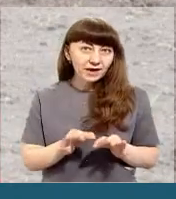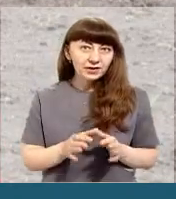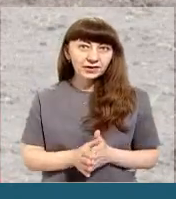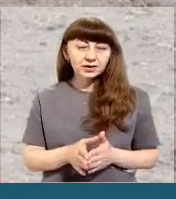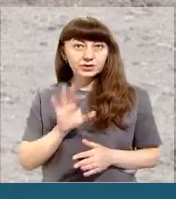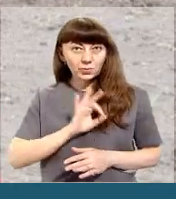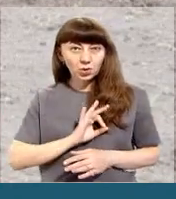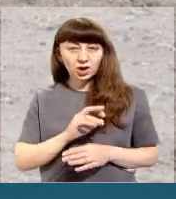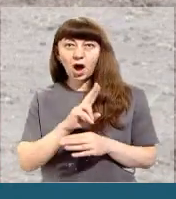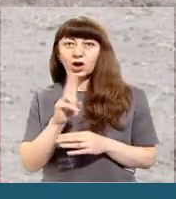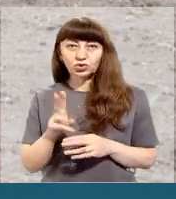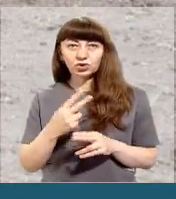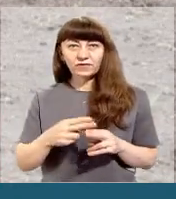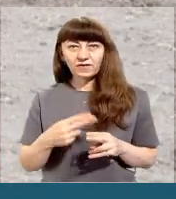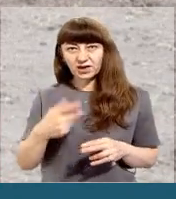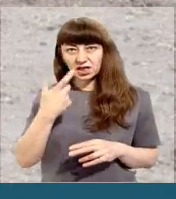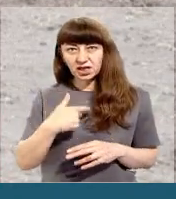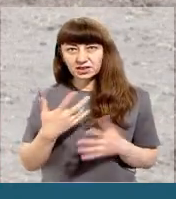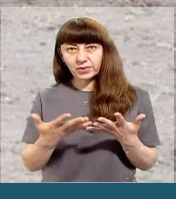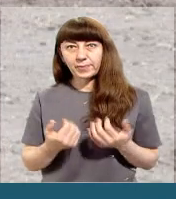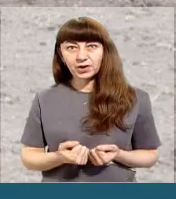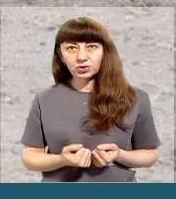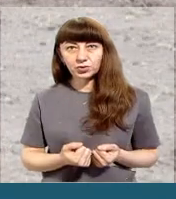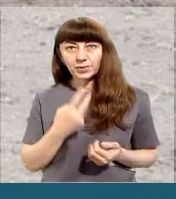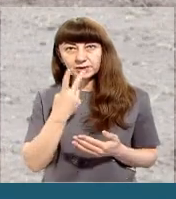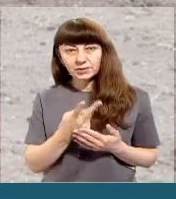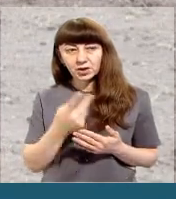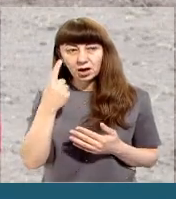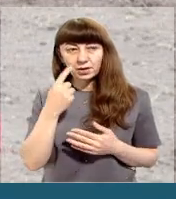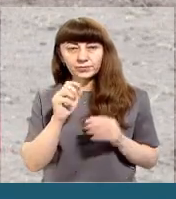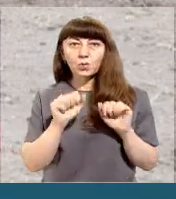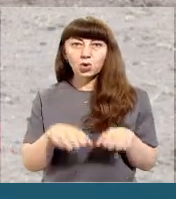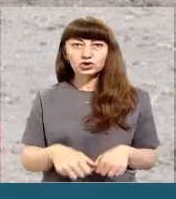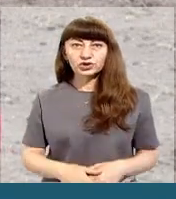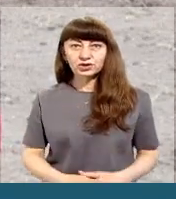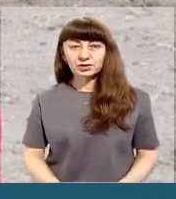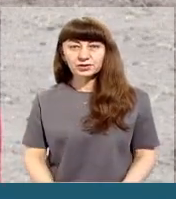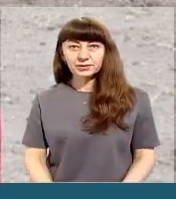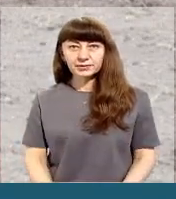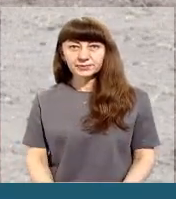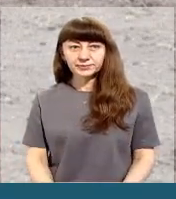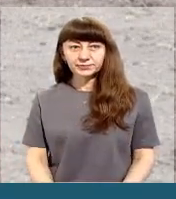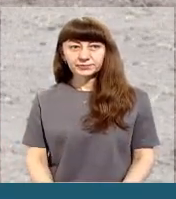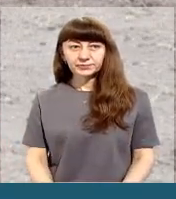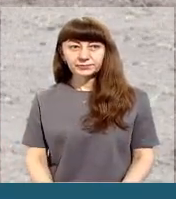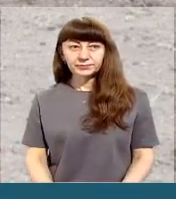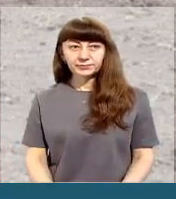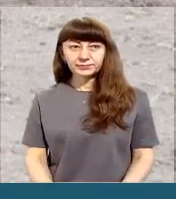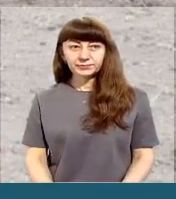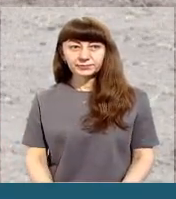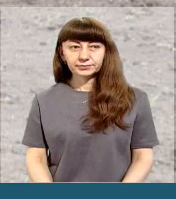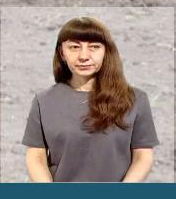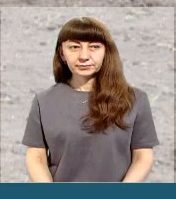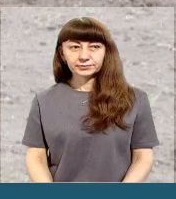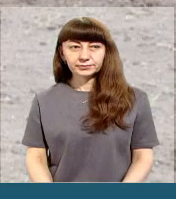благо, а кто-то во вред. То есть кто-то, например, посмотрел, подумал, ага, вот я предупрежден, значит вооружен. И